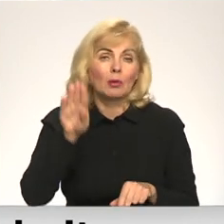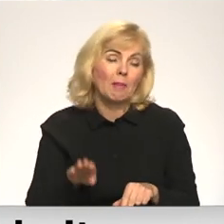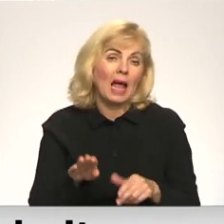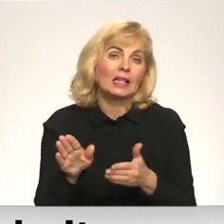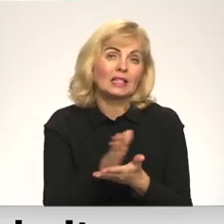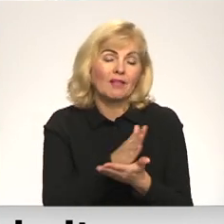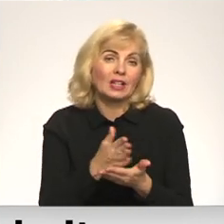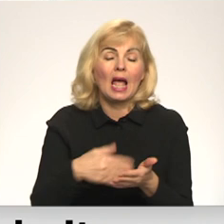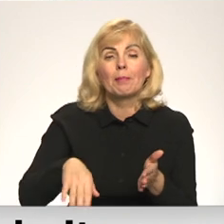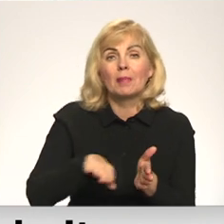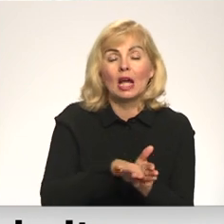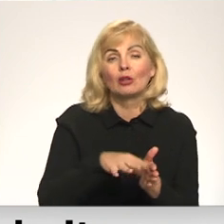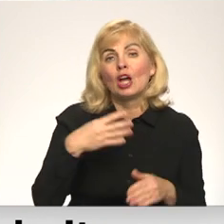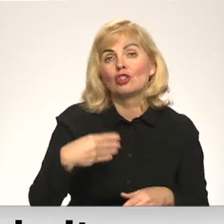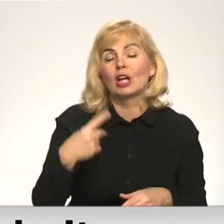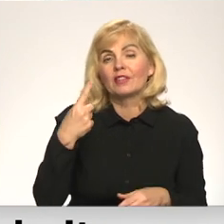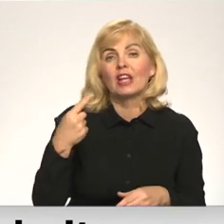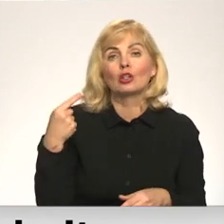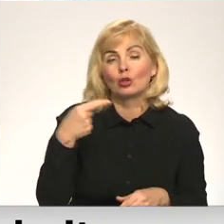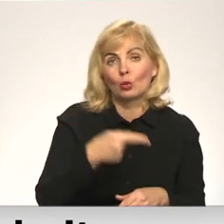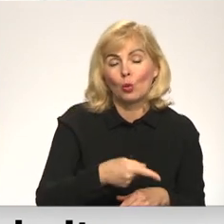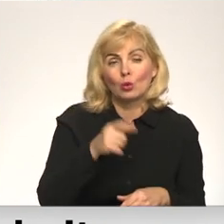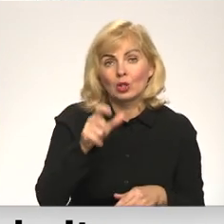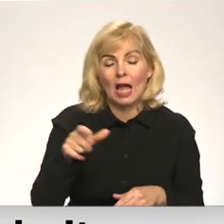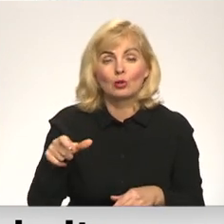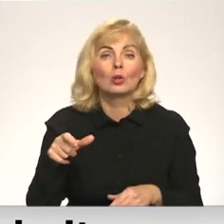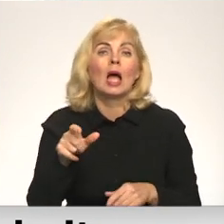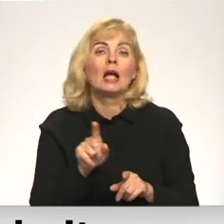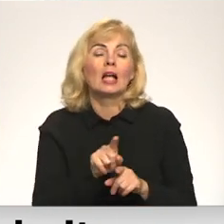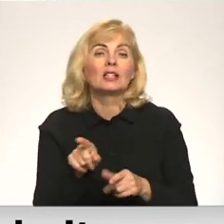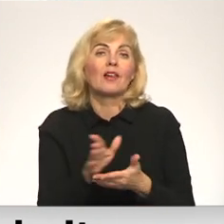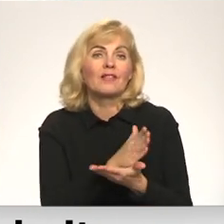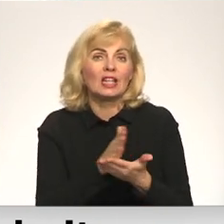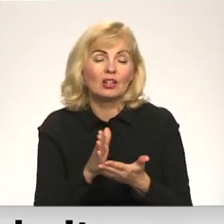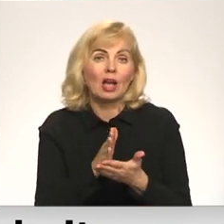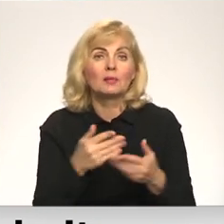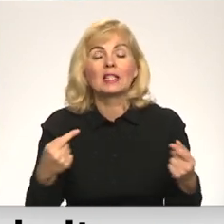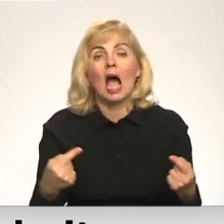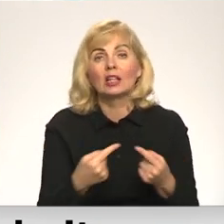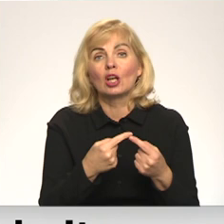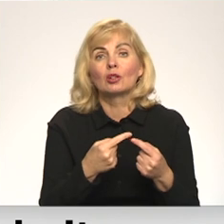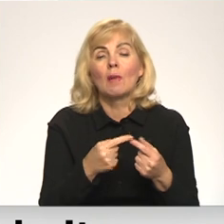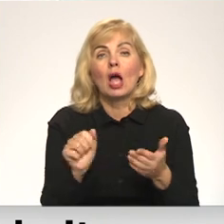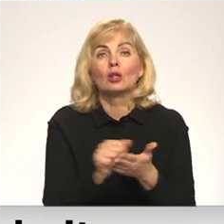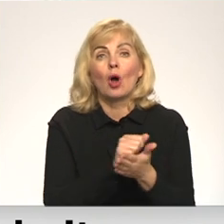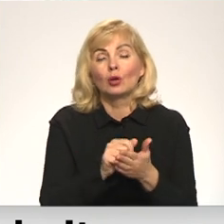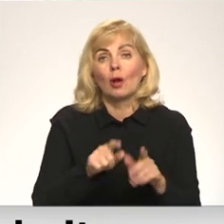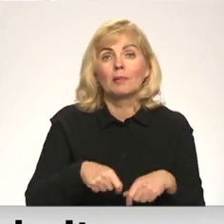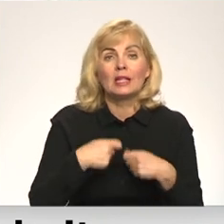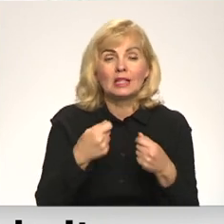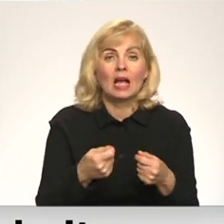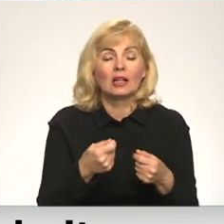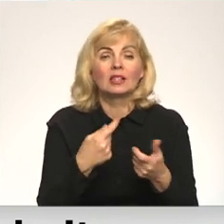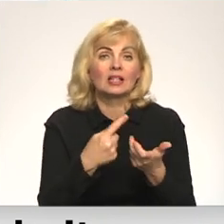vidēji piedalās aptuveni 41 tūkstotis cilvēku, un tas vidējais attaisnojuma dokumenti iesniegtais